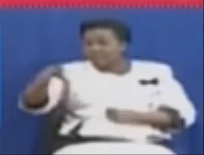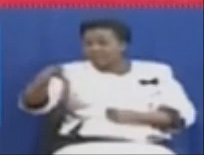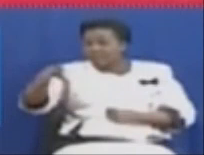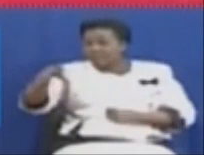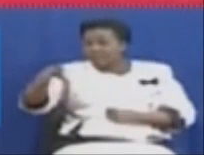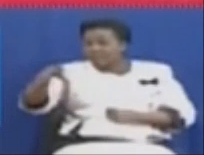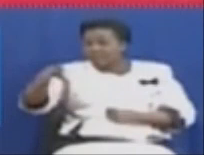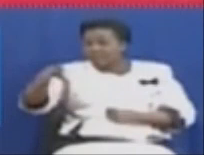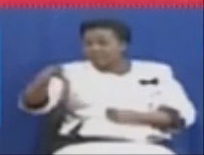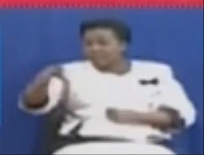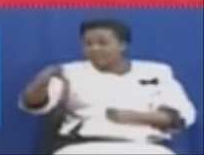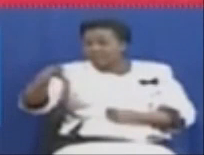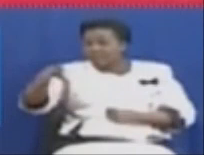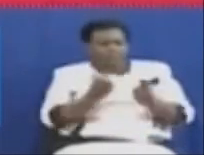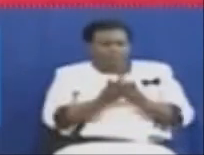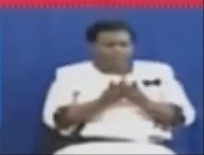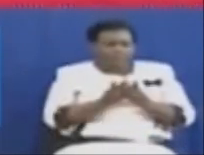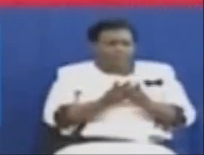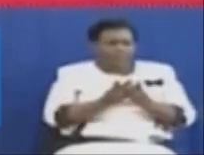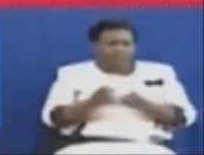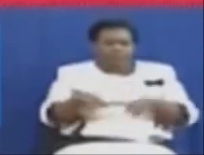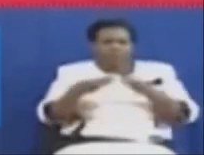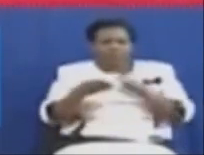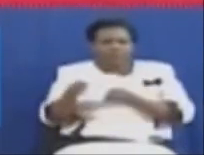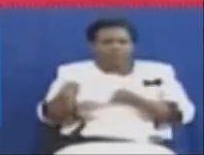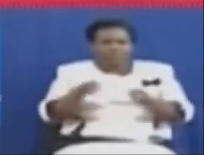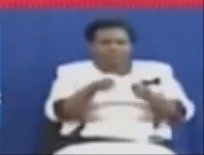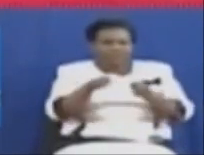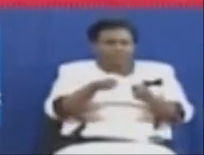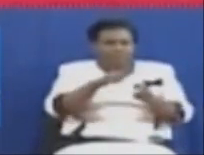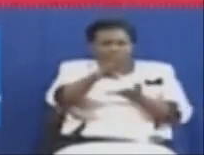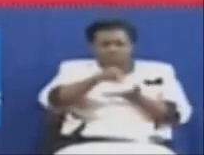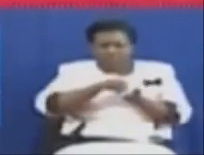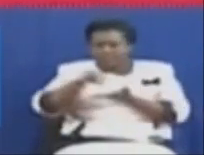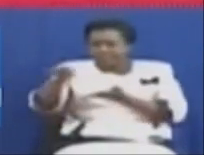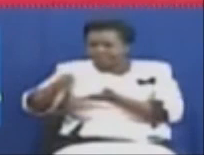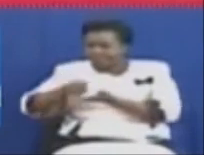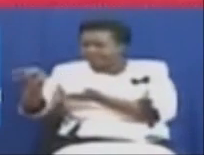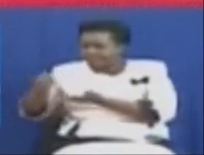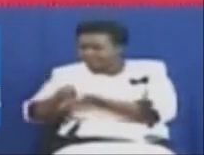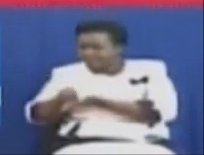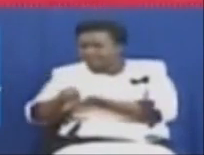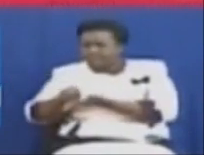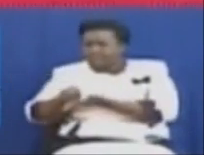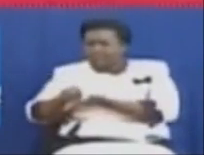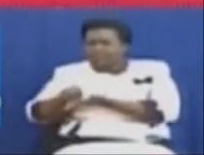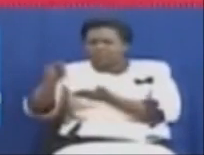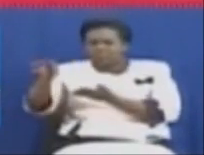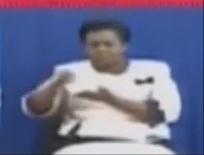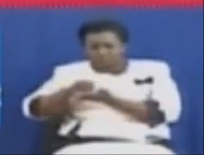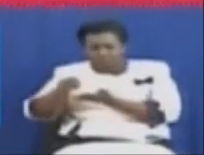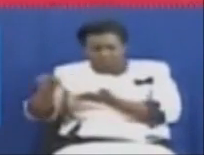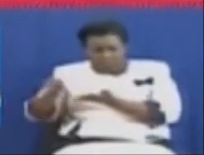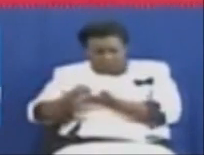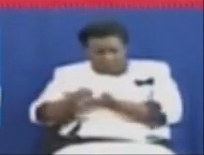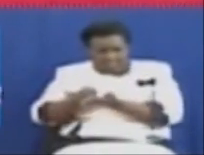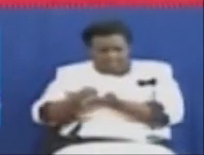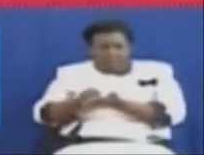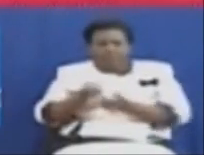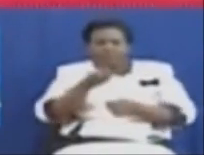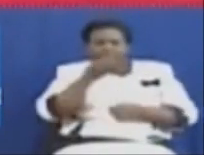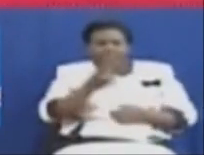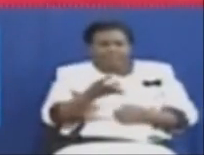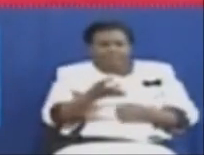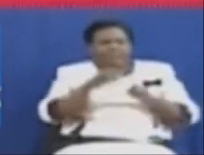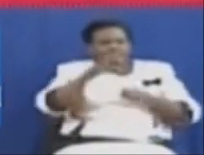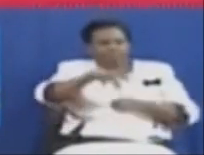kiuchumi kwa kuwaunganisha wakulima ili kuwa na nguvu ya pamoja katika kutoa huduma za ugani, upatikanaji wa pembejeo na kutafuta masoko ya mazao.